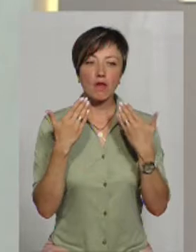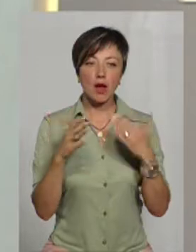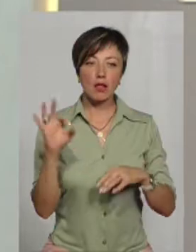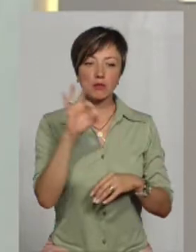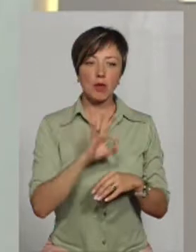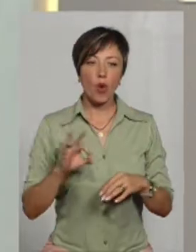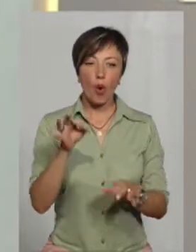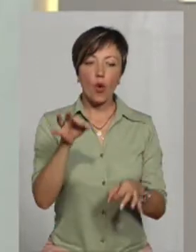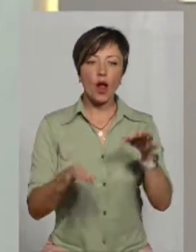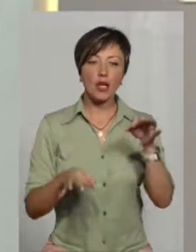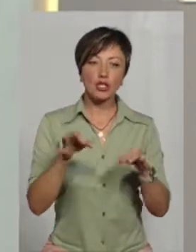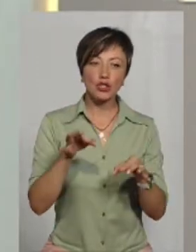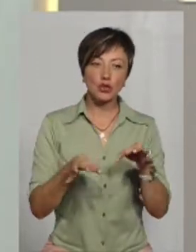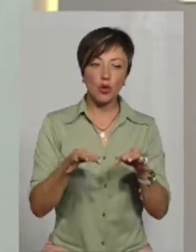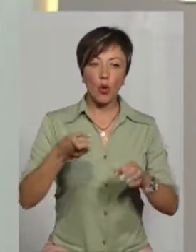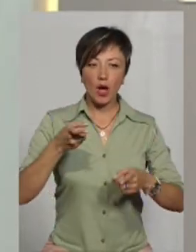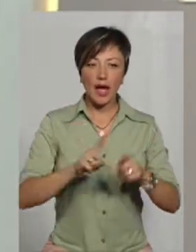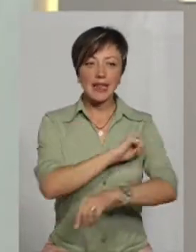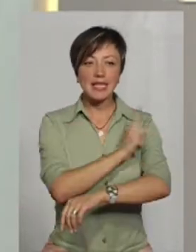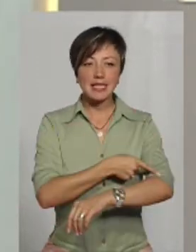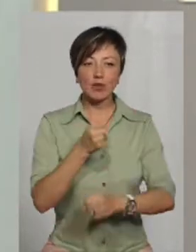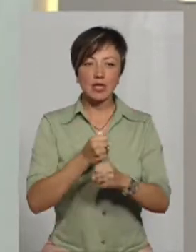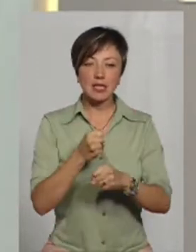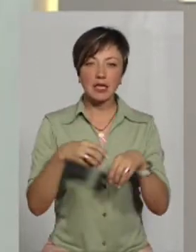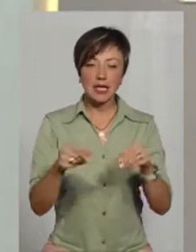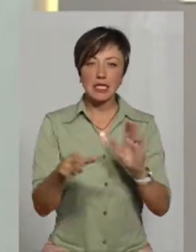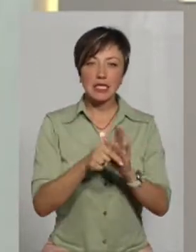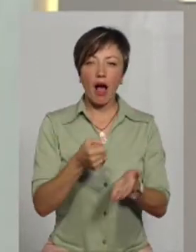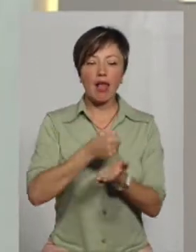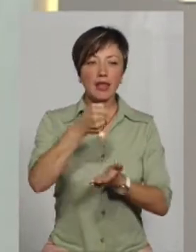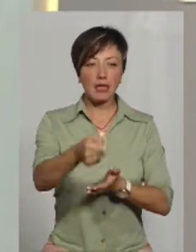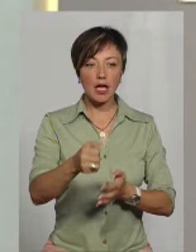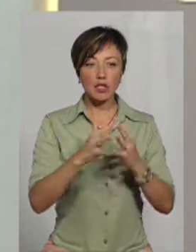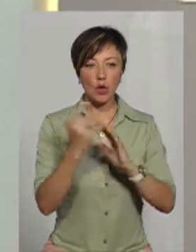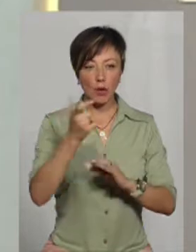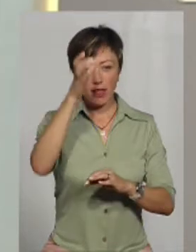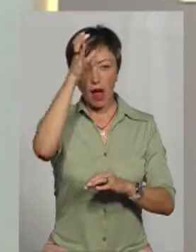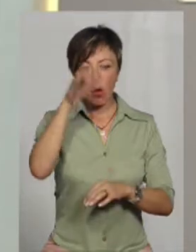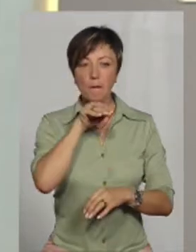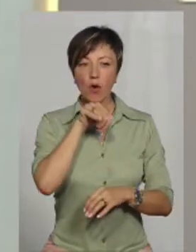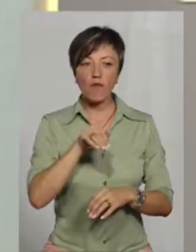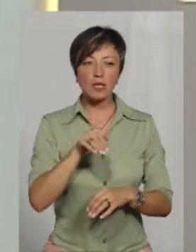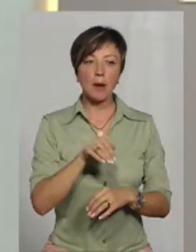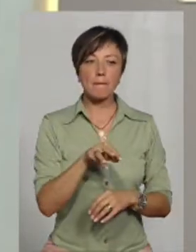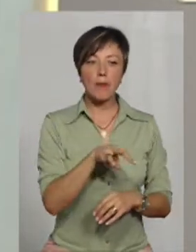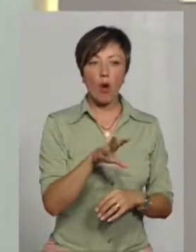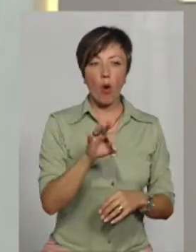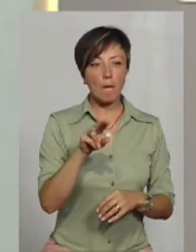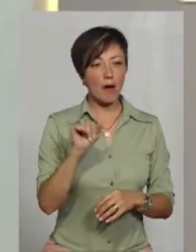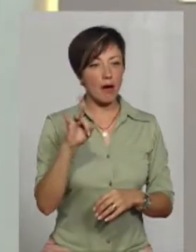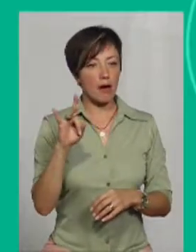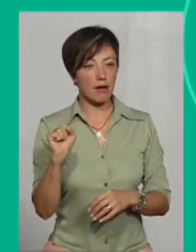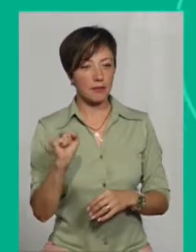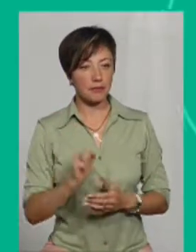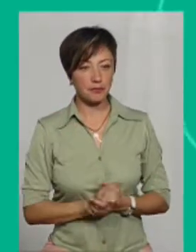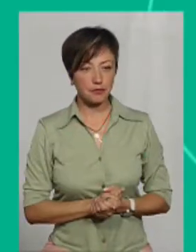стосовно органічного і інтенсивного землеробства із кандидатом сільськогосподарських наук, професором Миколою Опарою.